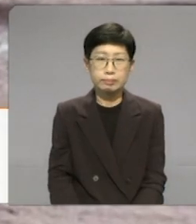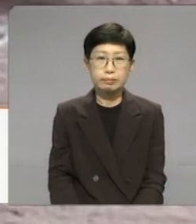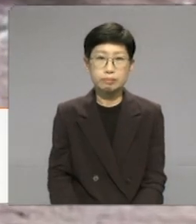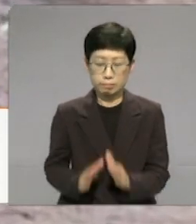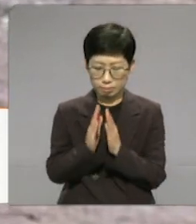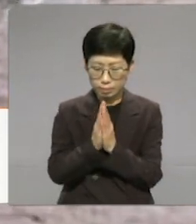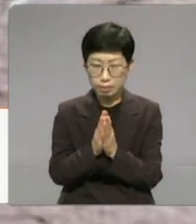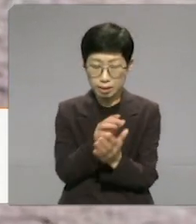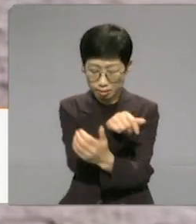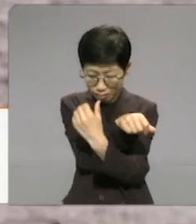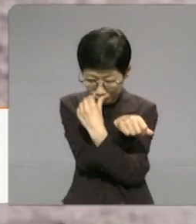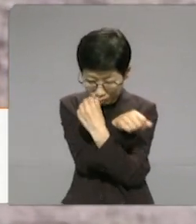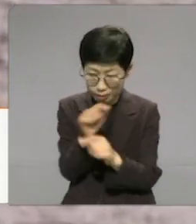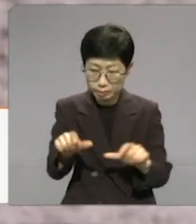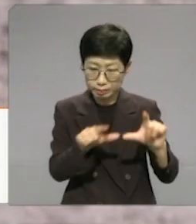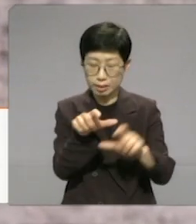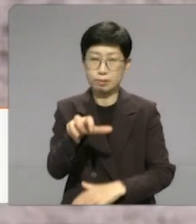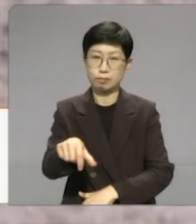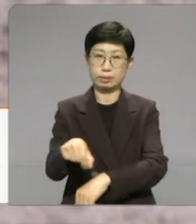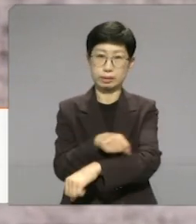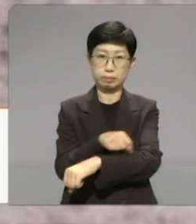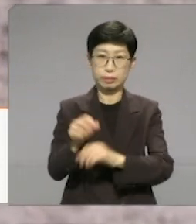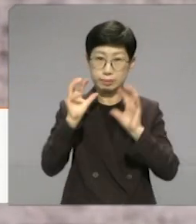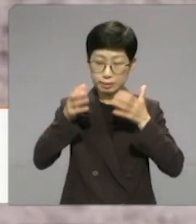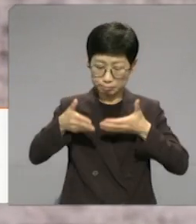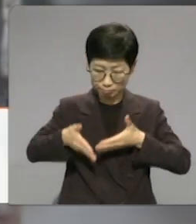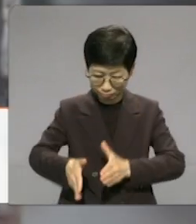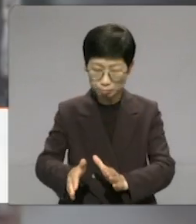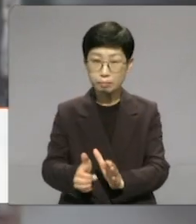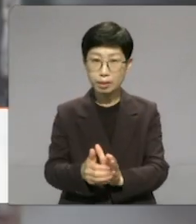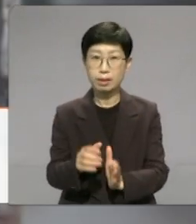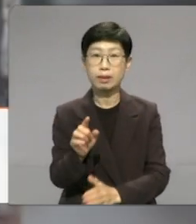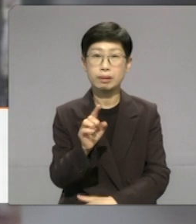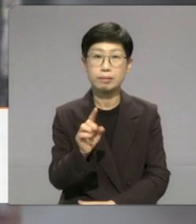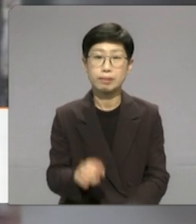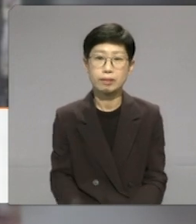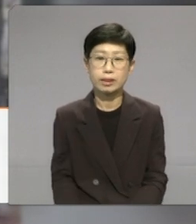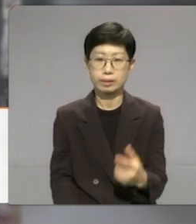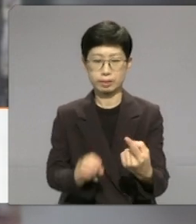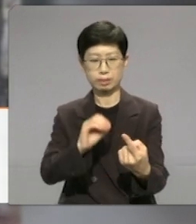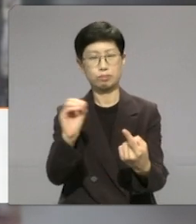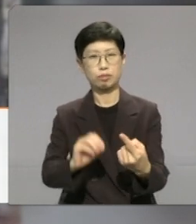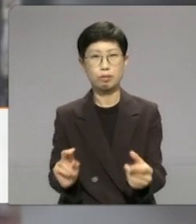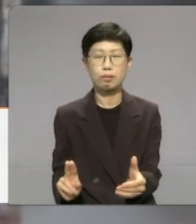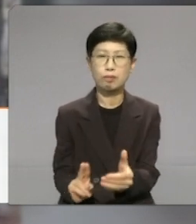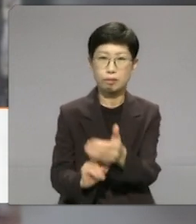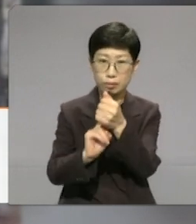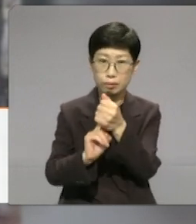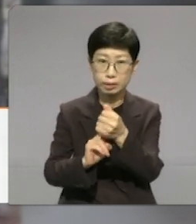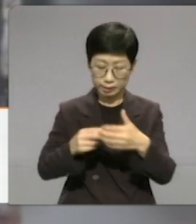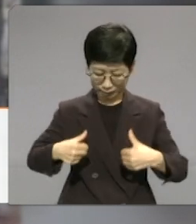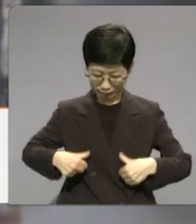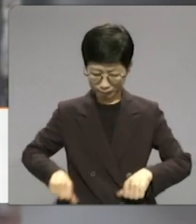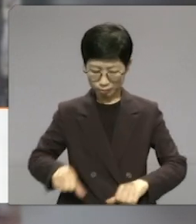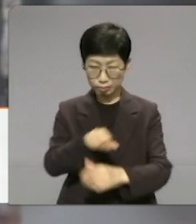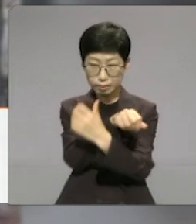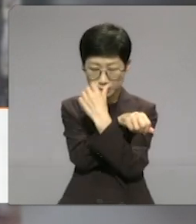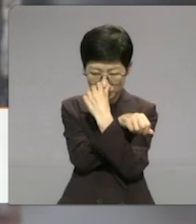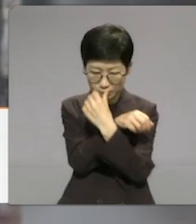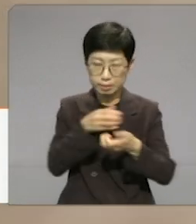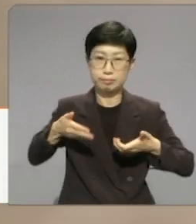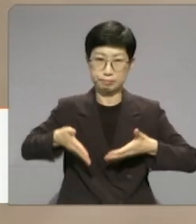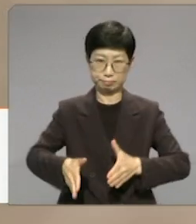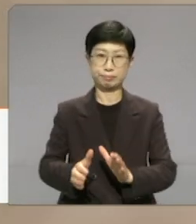미안마 코끼리 캠프에서 특별한 생명이 태어났습니다 1퍼의 기적 쌍둥이 코끼리가